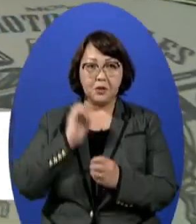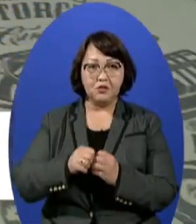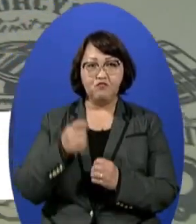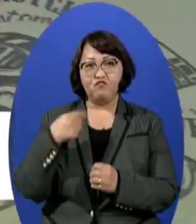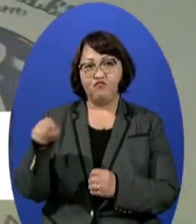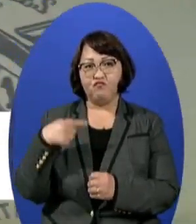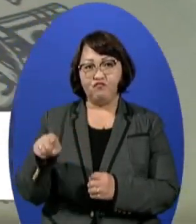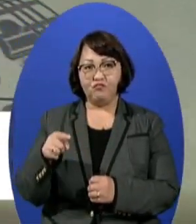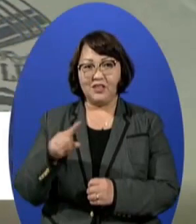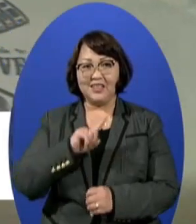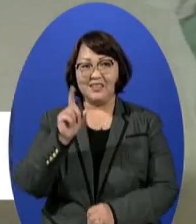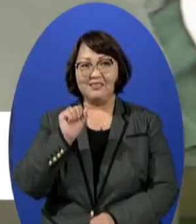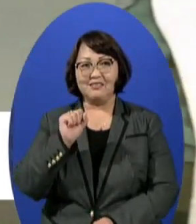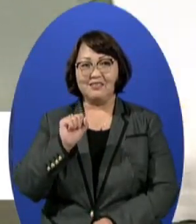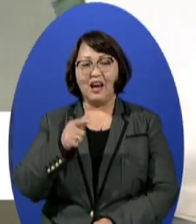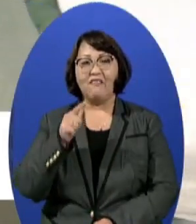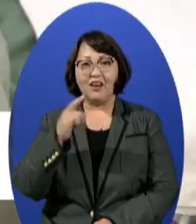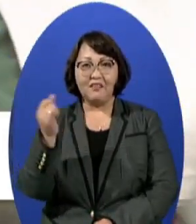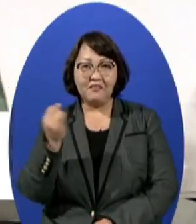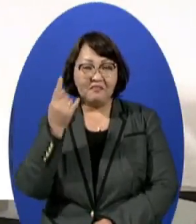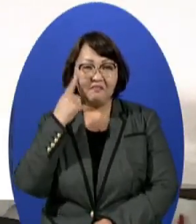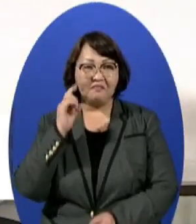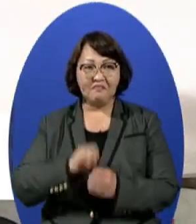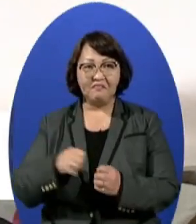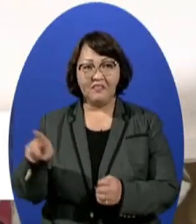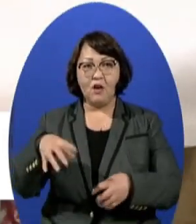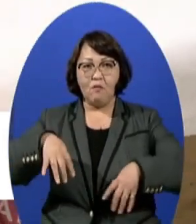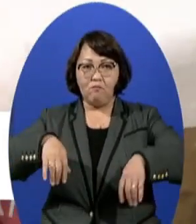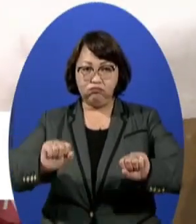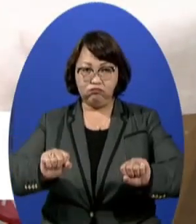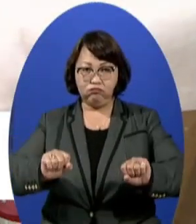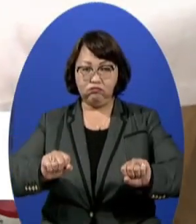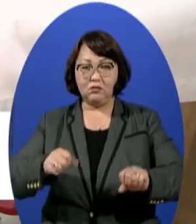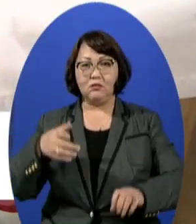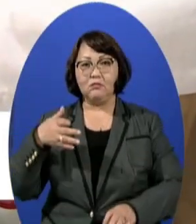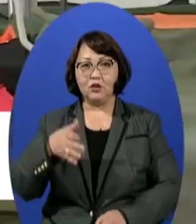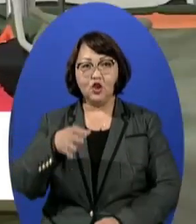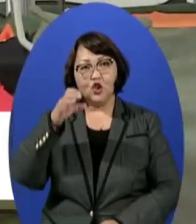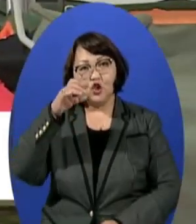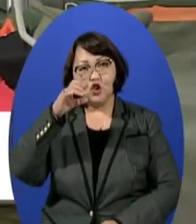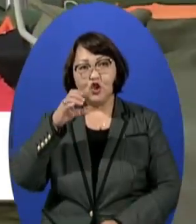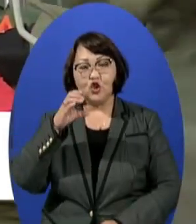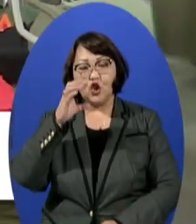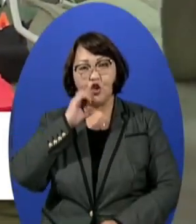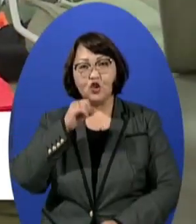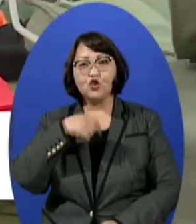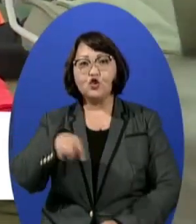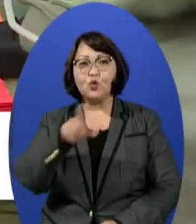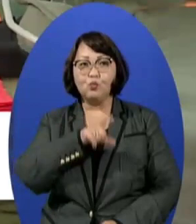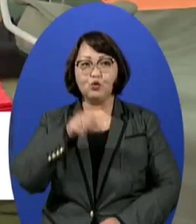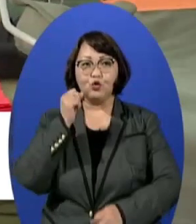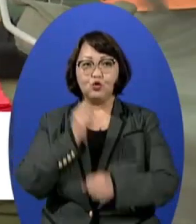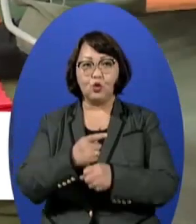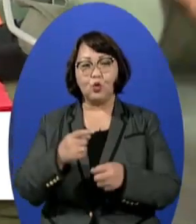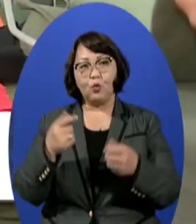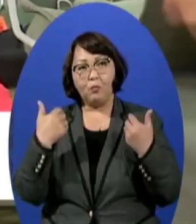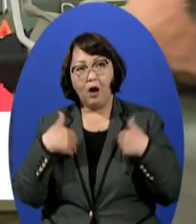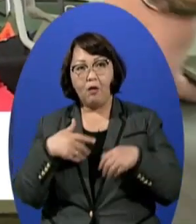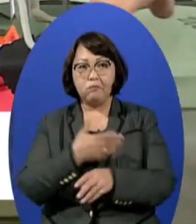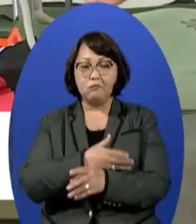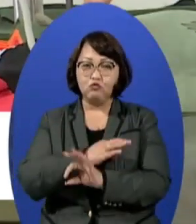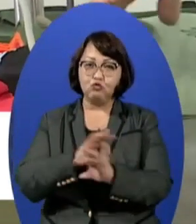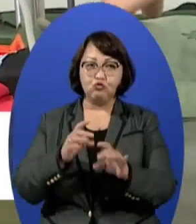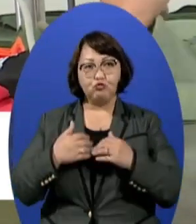түүнтэй холбоотой. Ихэвчлэн эдний ойдлын газар мотоспорт сонирхч зориулсан хувц хэрэгэл уралдаг учраас цөөн тооны бүтээгдэхүүн ойж уралдаг